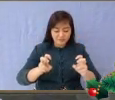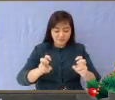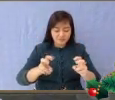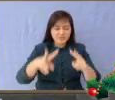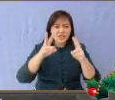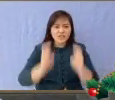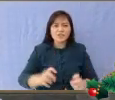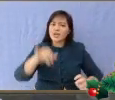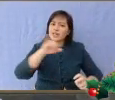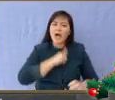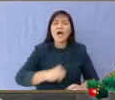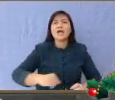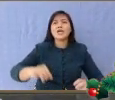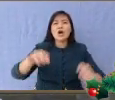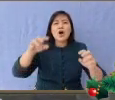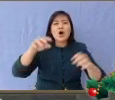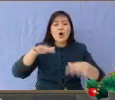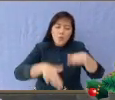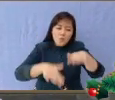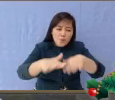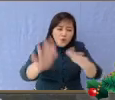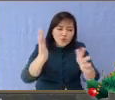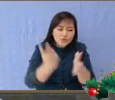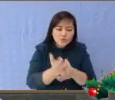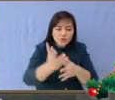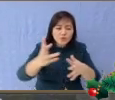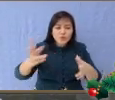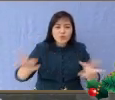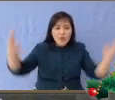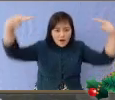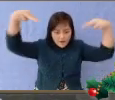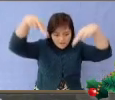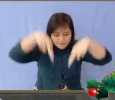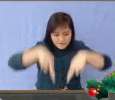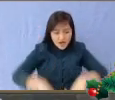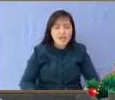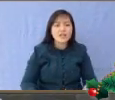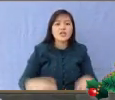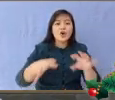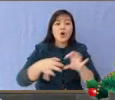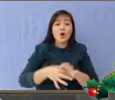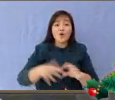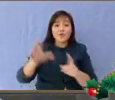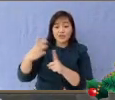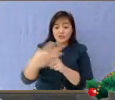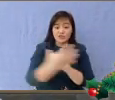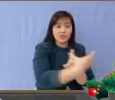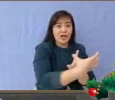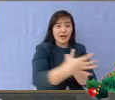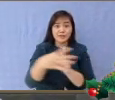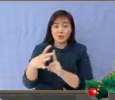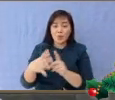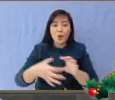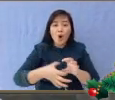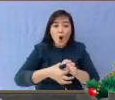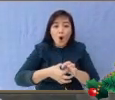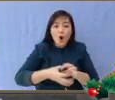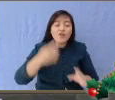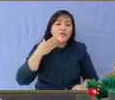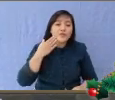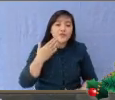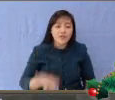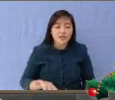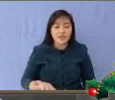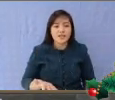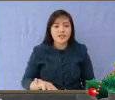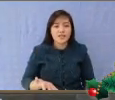Do you understand yung symbol ng valley sa Bible? Naunawaan mo ba yung symbol ng valley sa